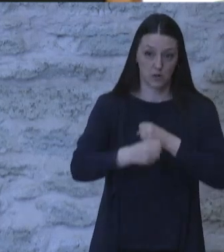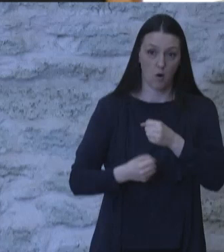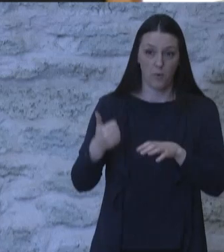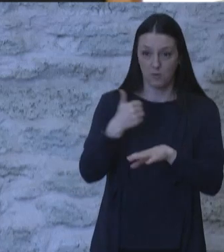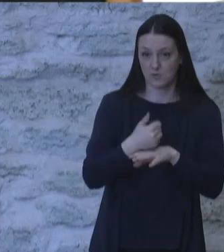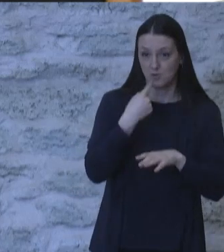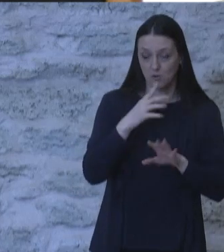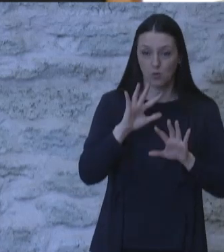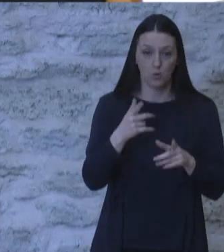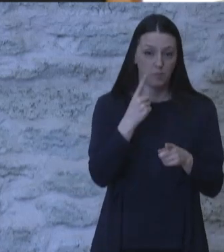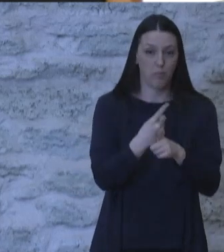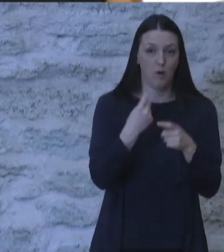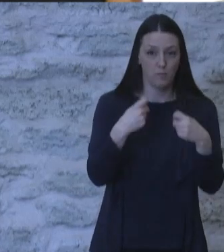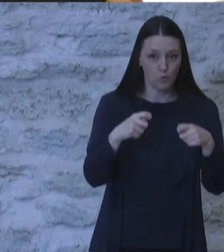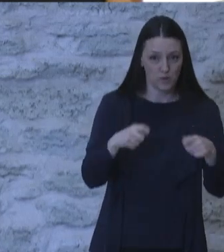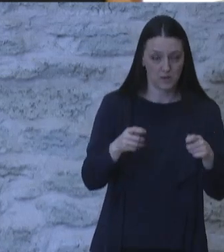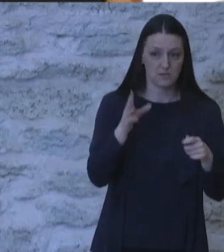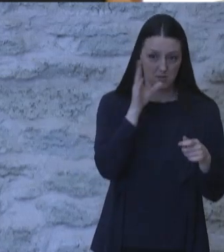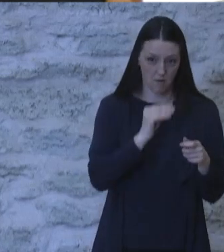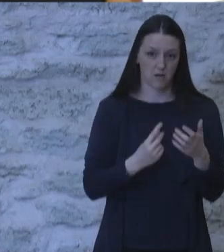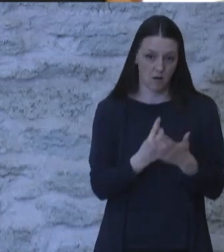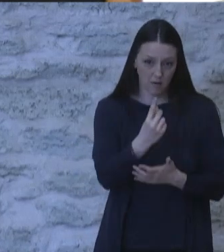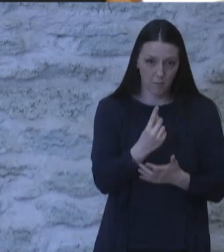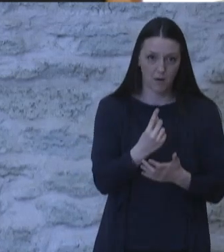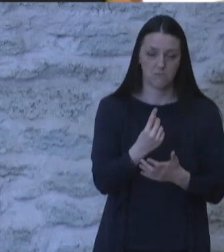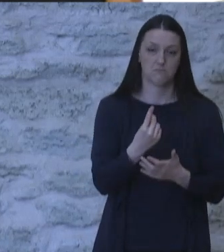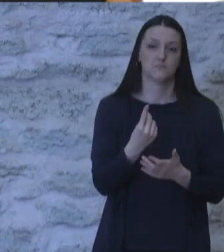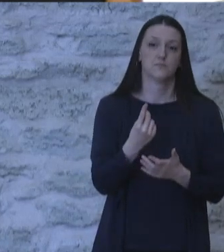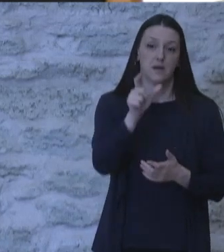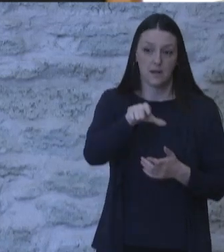saavad enda kakkama. Ilmselt on võimalik